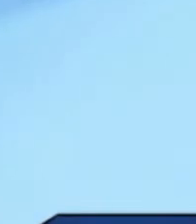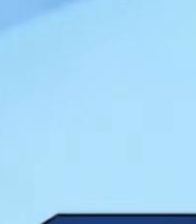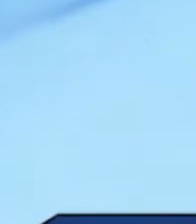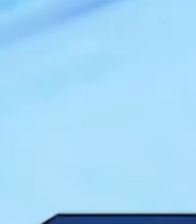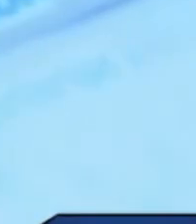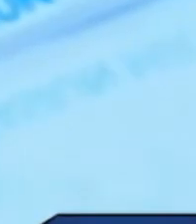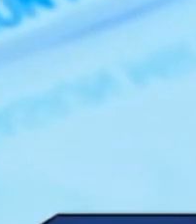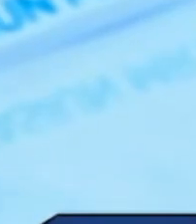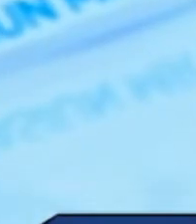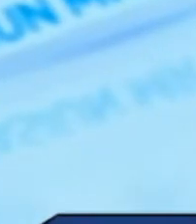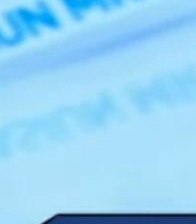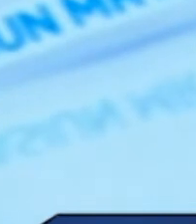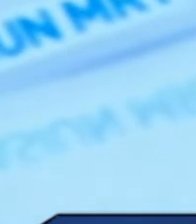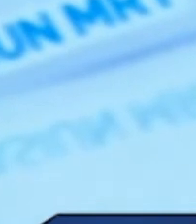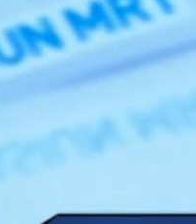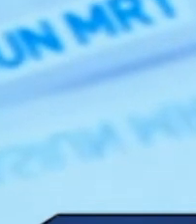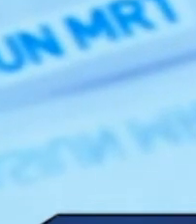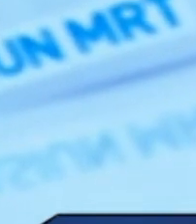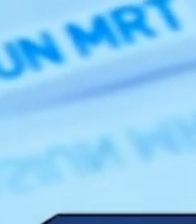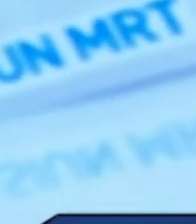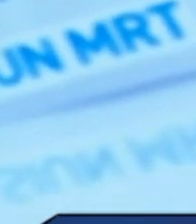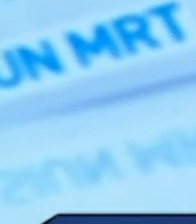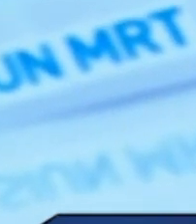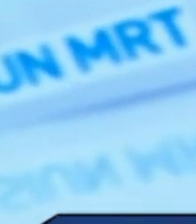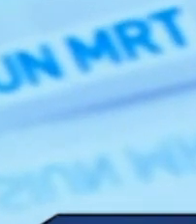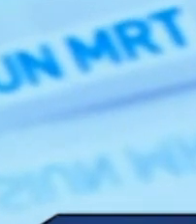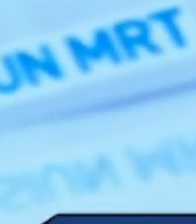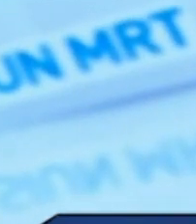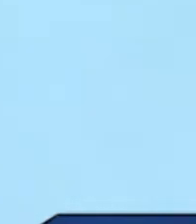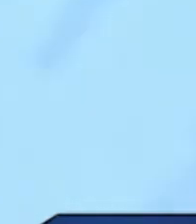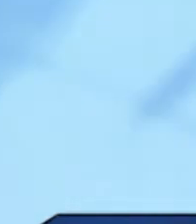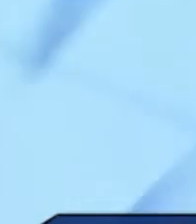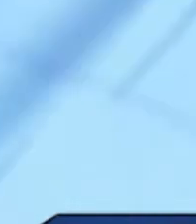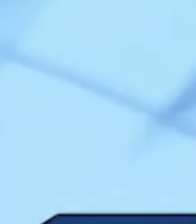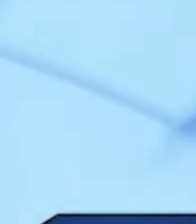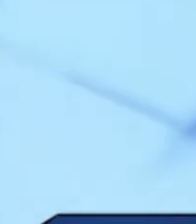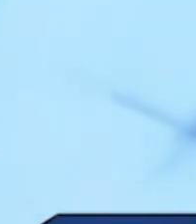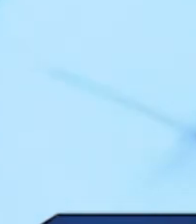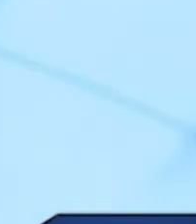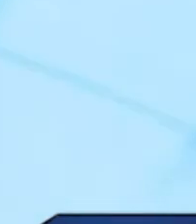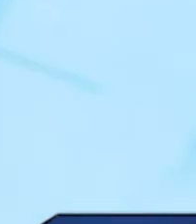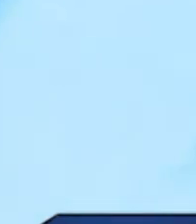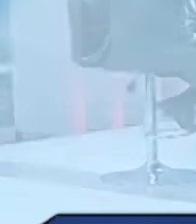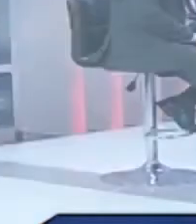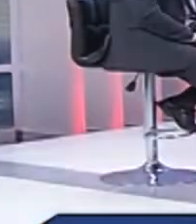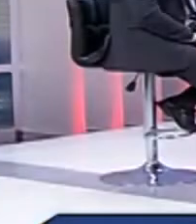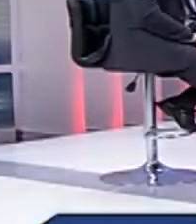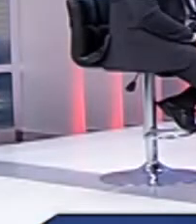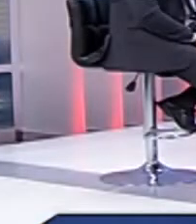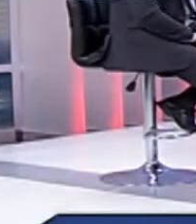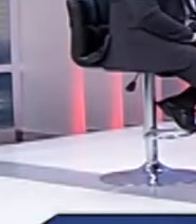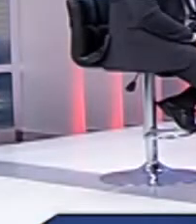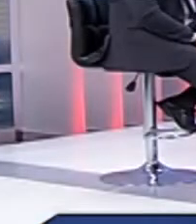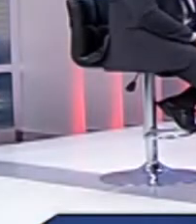menjadi total 227 orang dan pasien yang meninggal sudah mencapai 19 orang dari berbagai daerah Hai